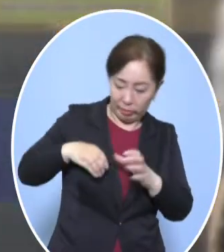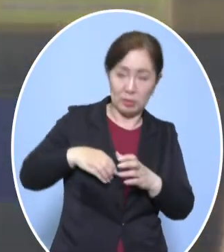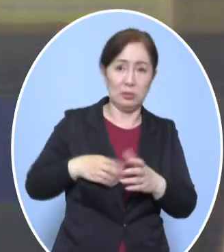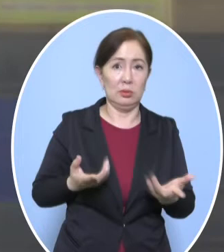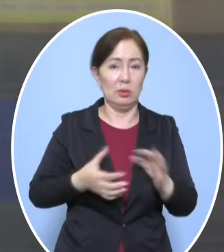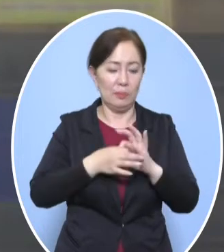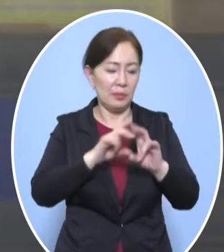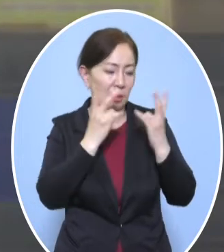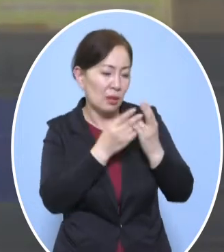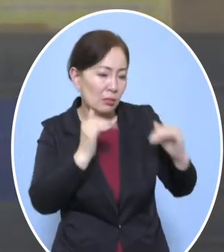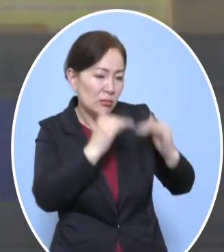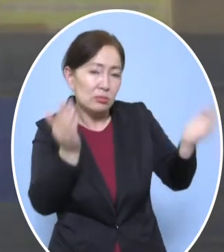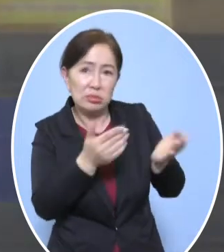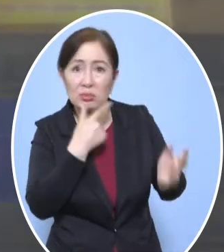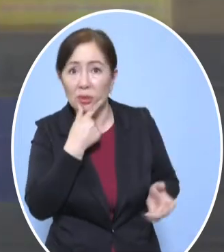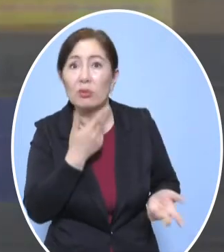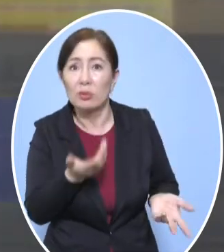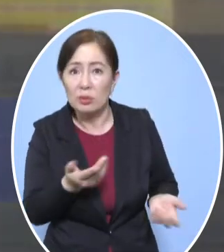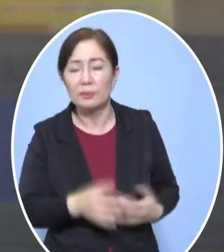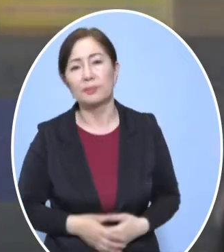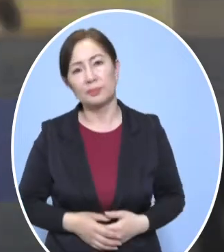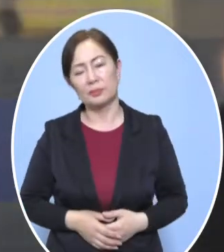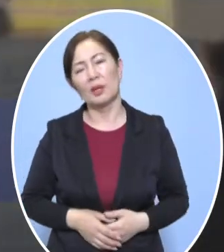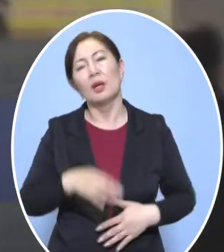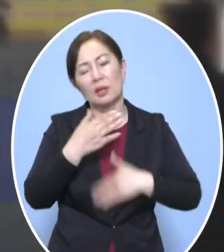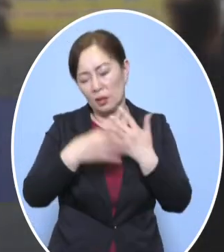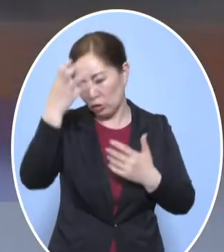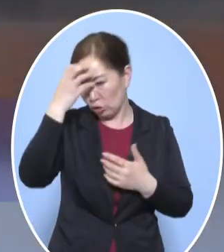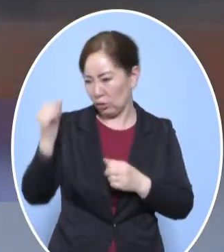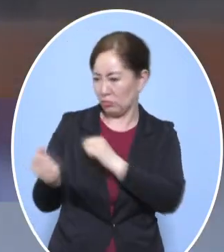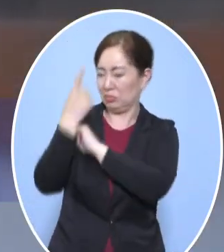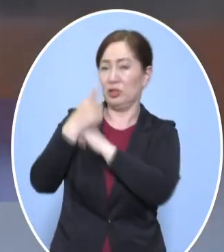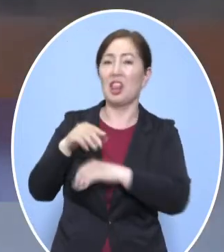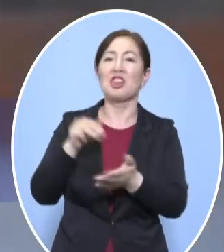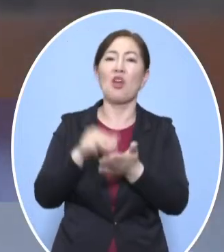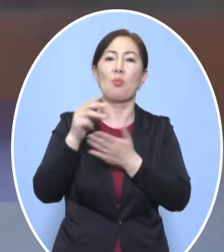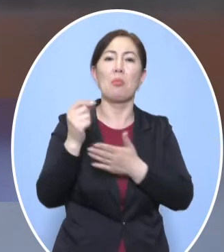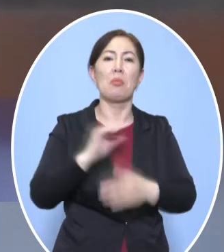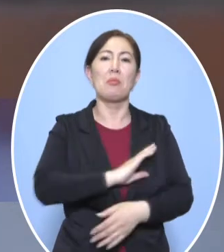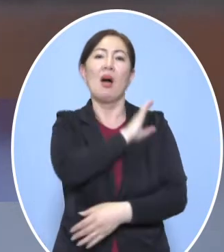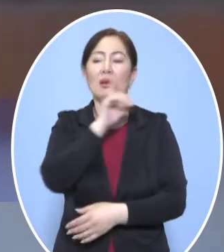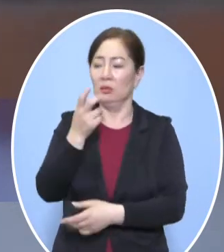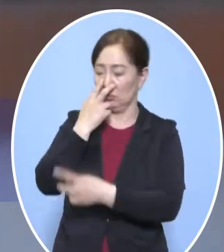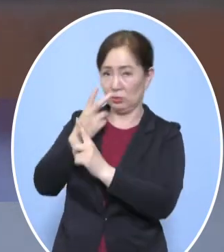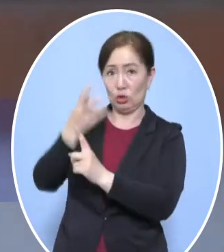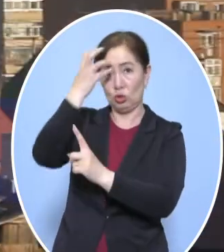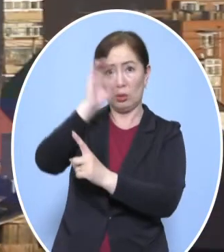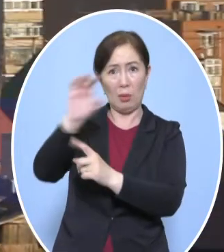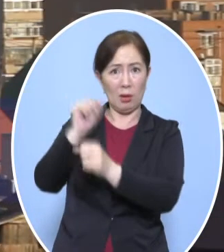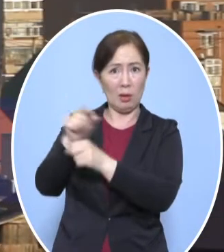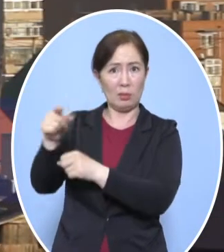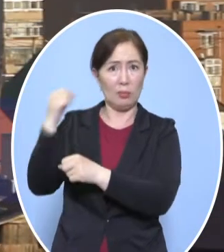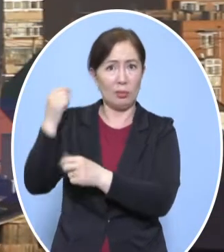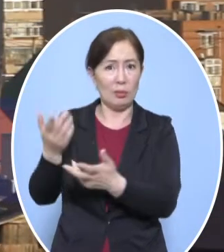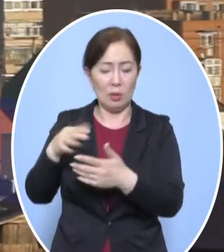болоод нийгэмчийн урагшаа энэ хөгжилчийн урагшаа гэхгүй. Тэгээ нэг төрөөс төрсөн тэр унтан гэдэг байгаа чинь зөвхөн энэ төрийн